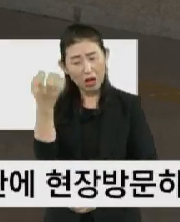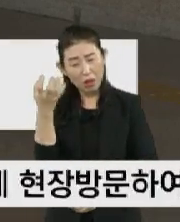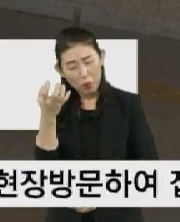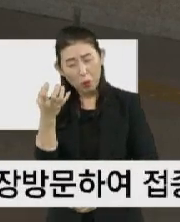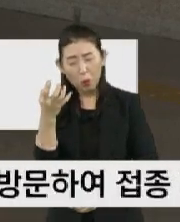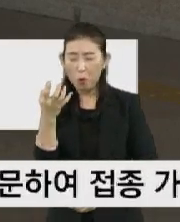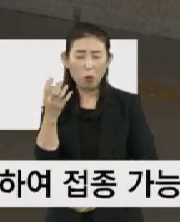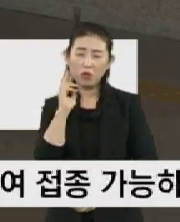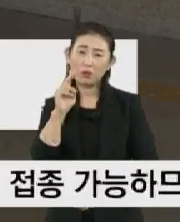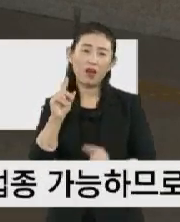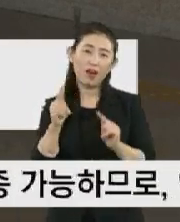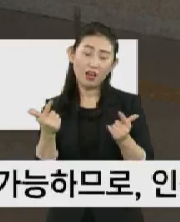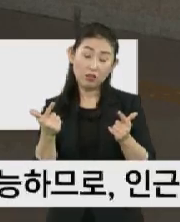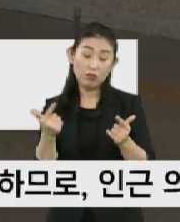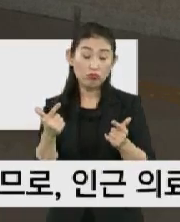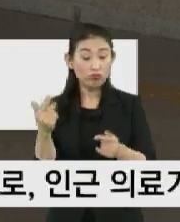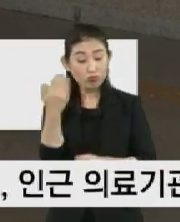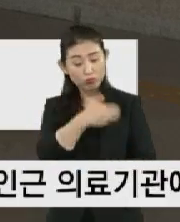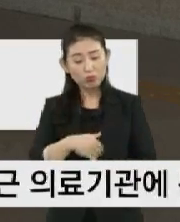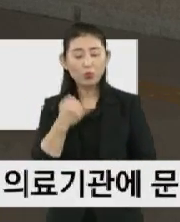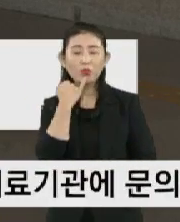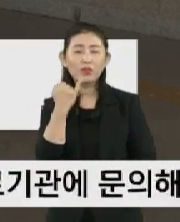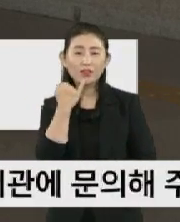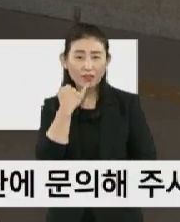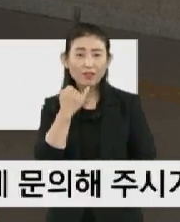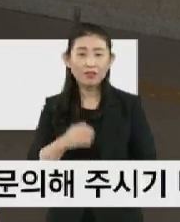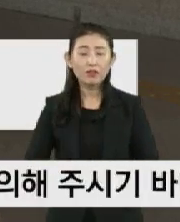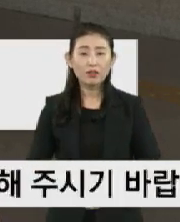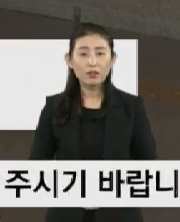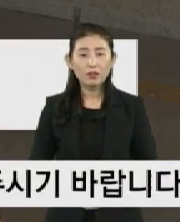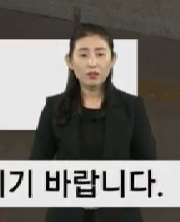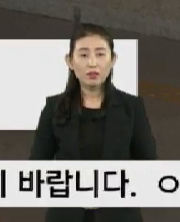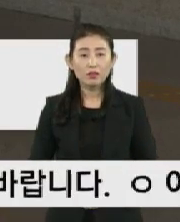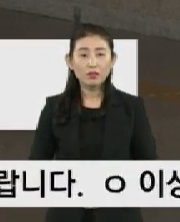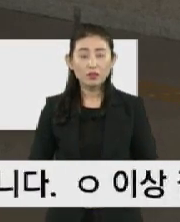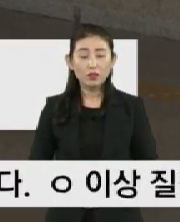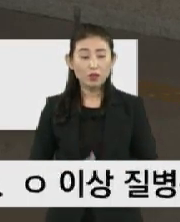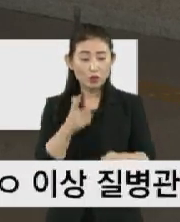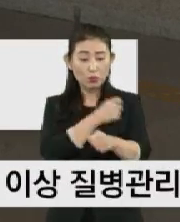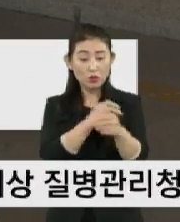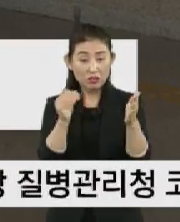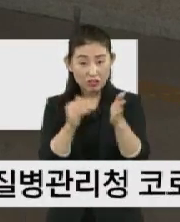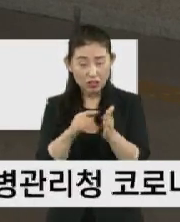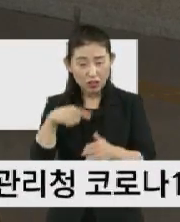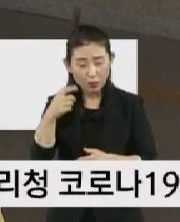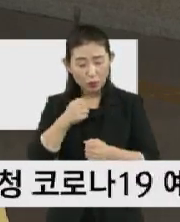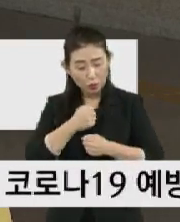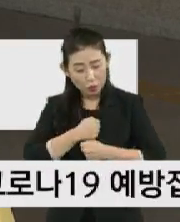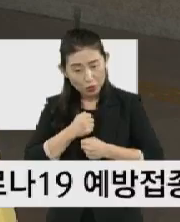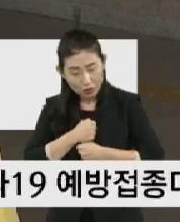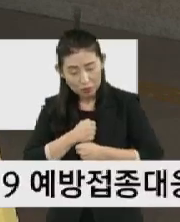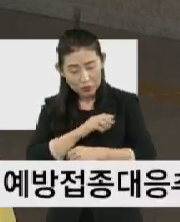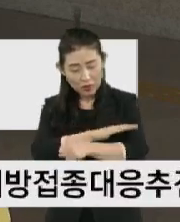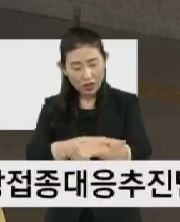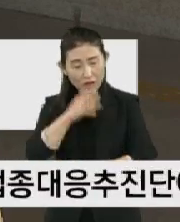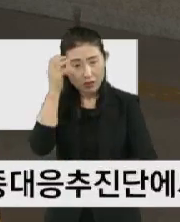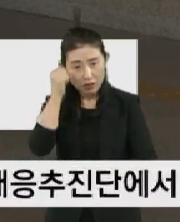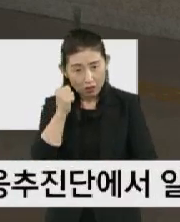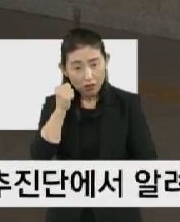반응이 없이 잘 맞힌 걸로 분석되고 있습니다. 유의사항이라든가 이상 반응 등에 대해서 정보를